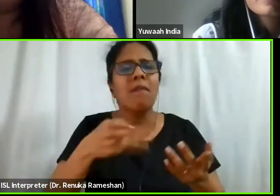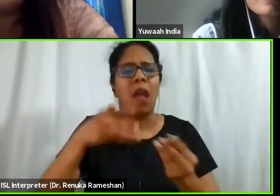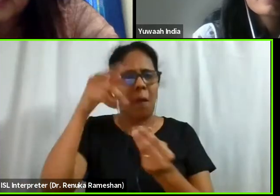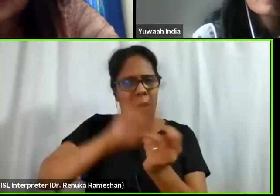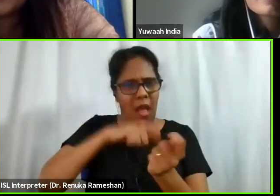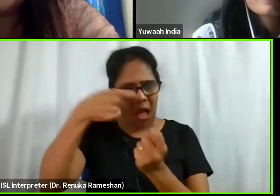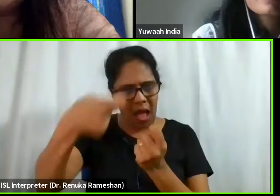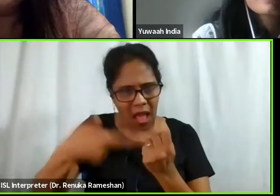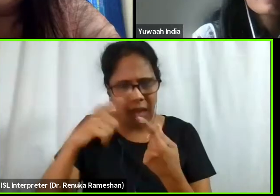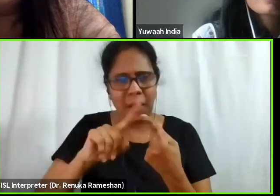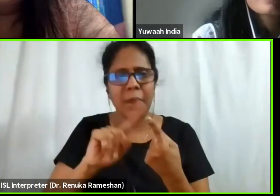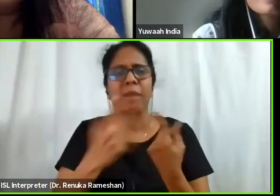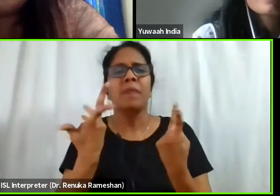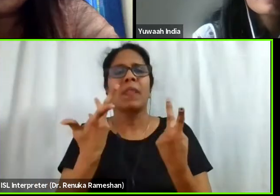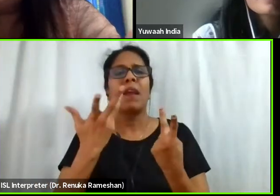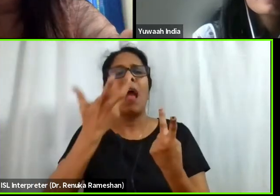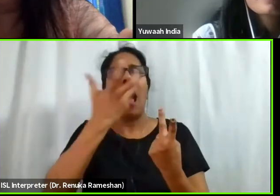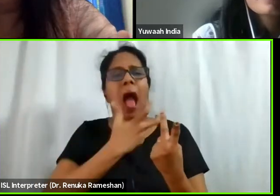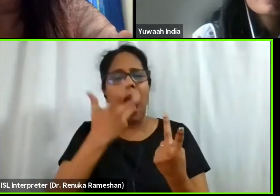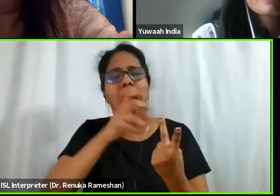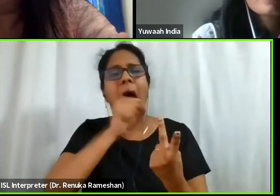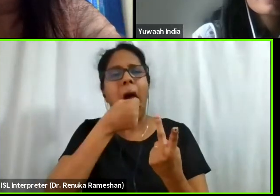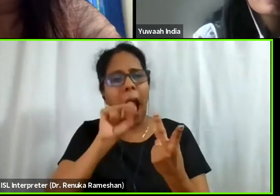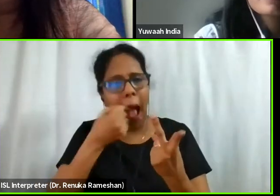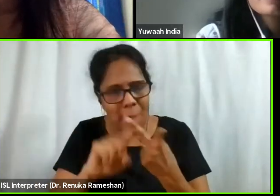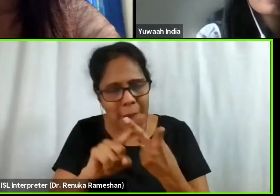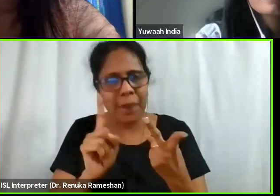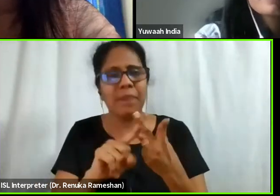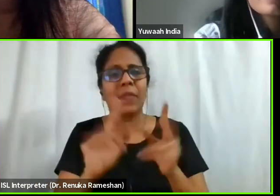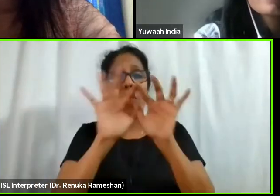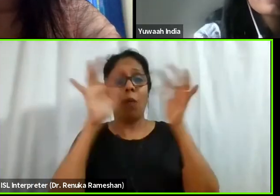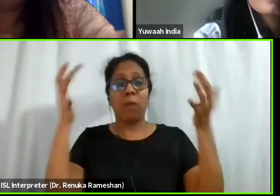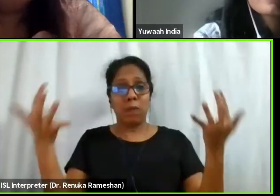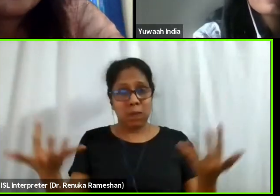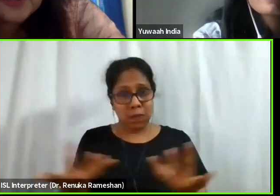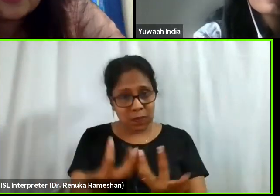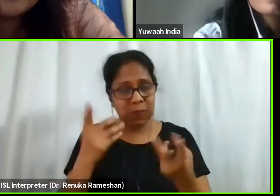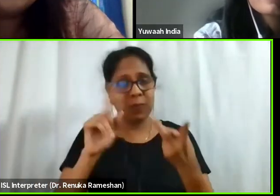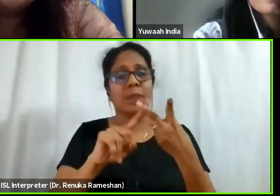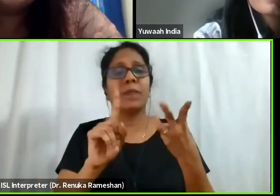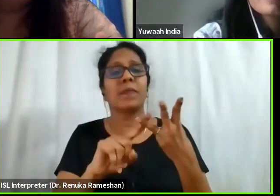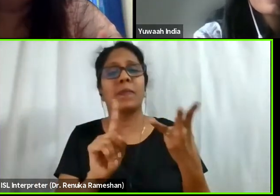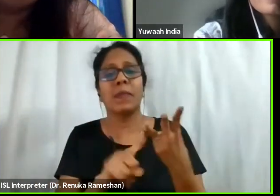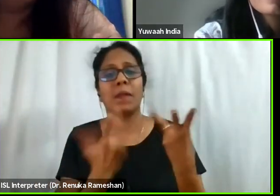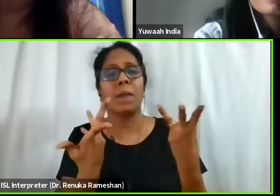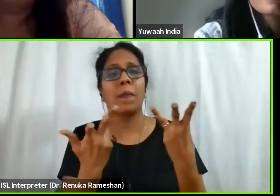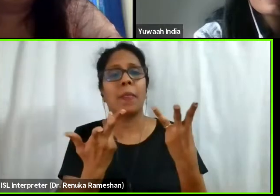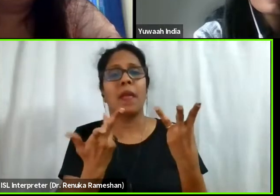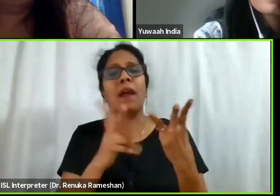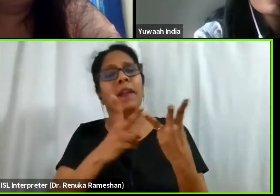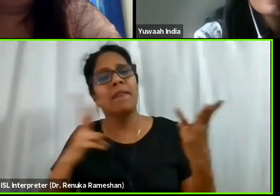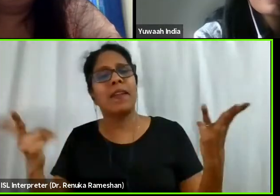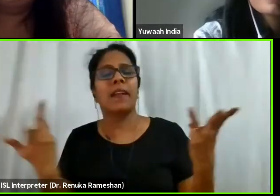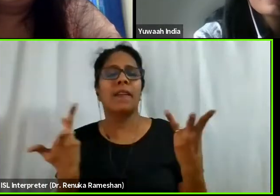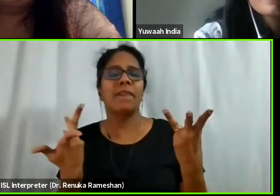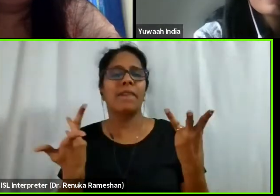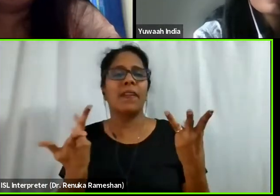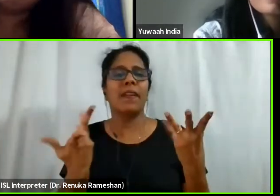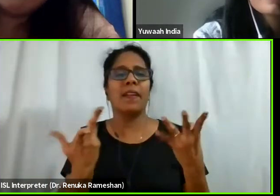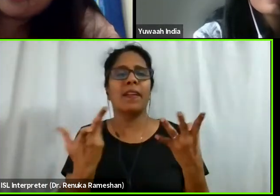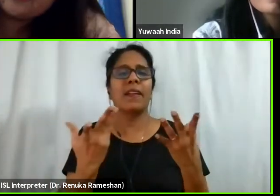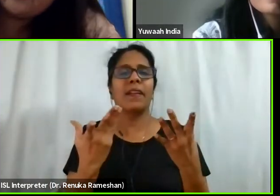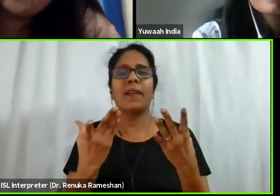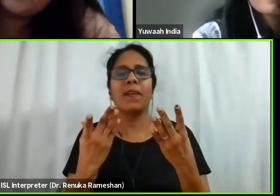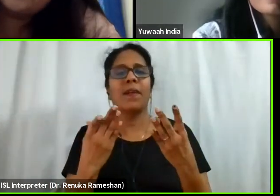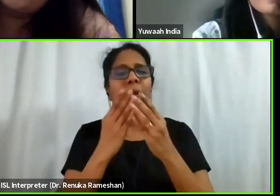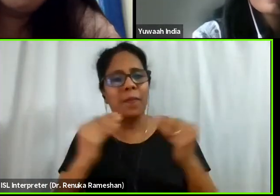आम, पपीता, तरबूज, मस्कमेलन, खरबूजे, ये सब आप खा सकते हो और आप